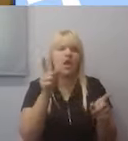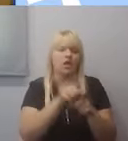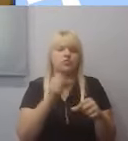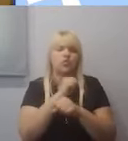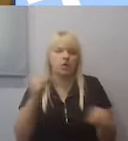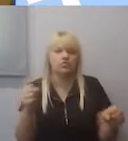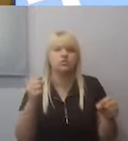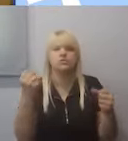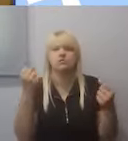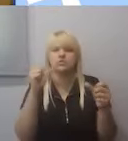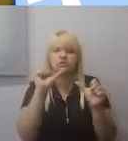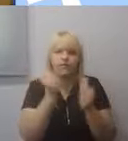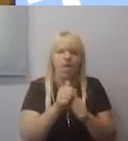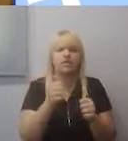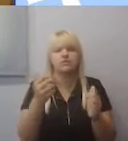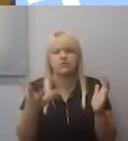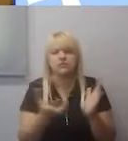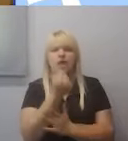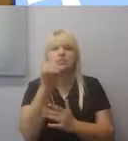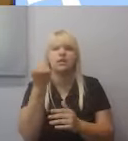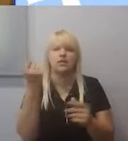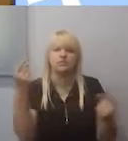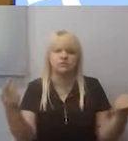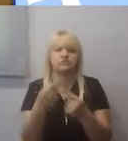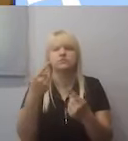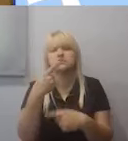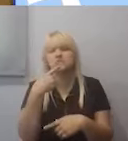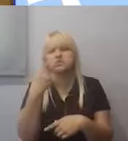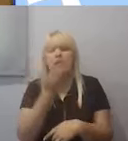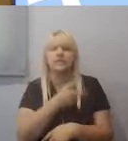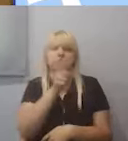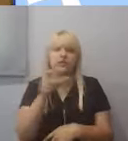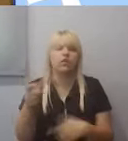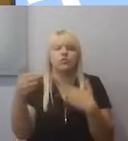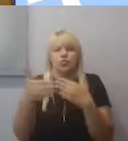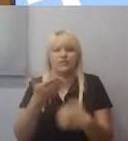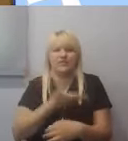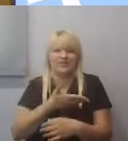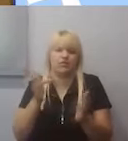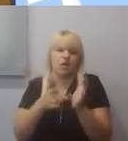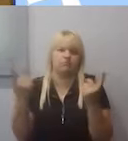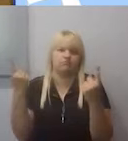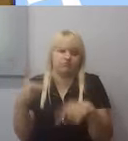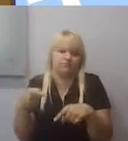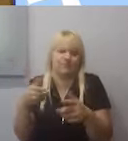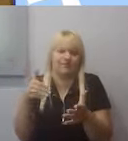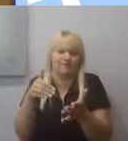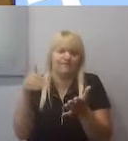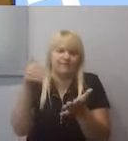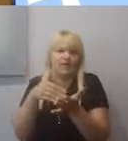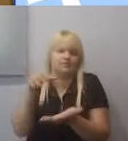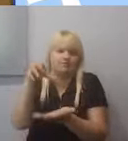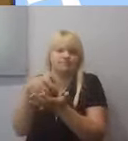jārod attiecībā uz uz tiem iedzīvotājiem kas dzīvo tuvāk kādai kritiskai infrastruktūrai vai kādam terminālim